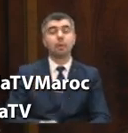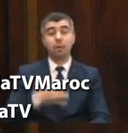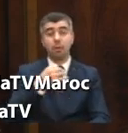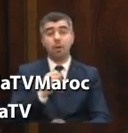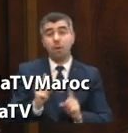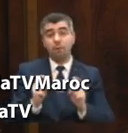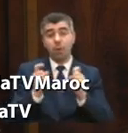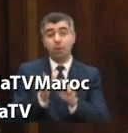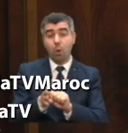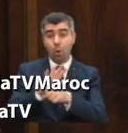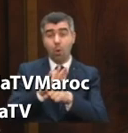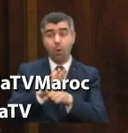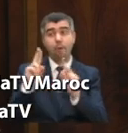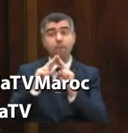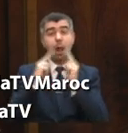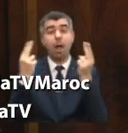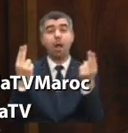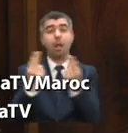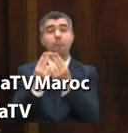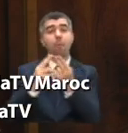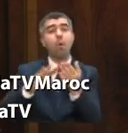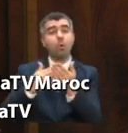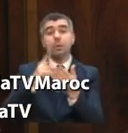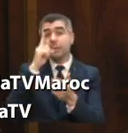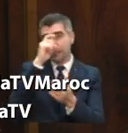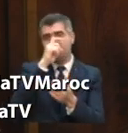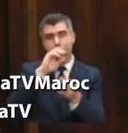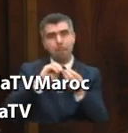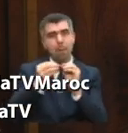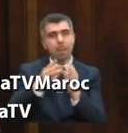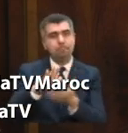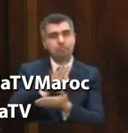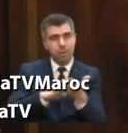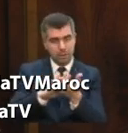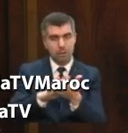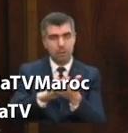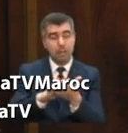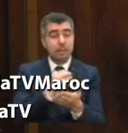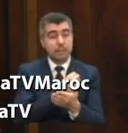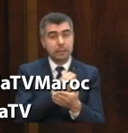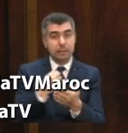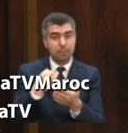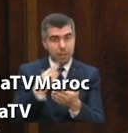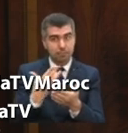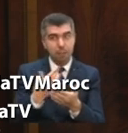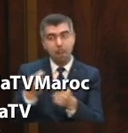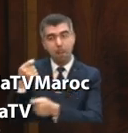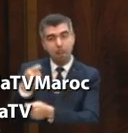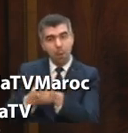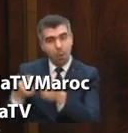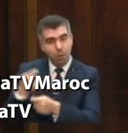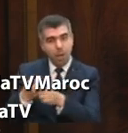الجائحة العالمية جل دول المعمور لمخاطر جمة، إن على المستوى الصحي أو على المستوى الاقتصادي أو